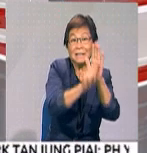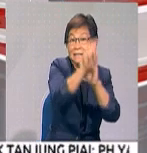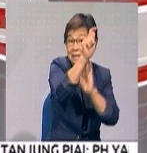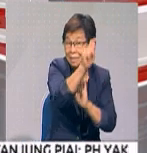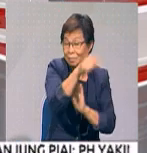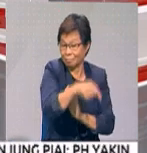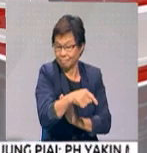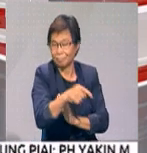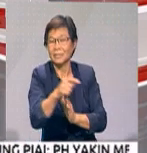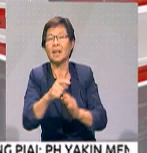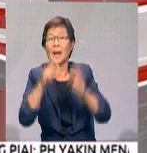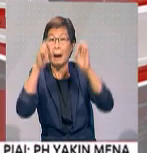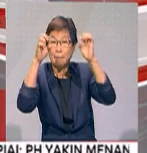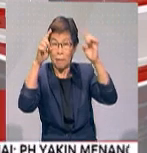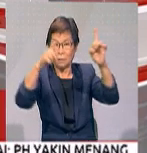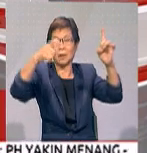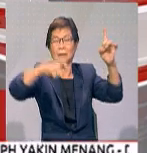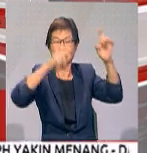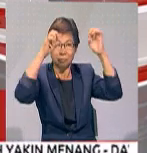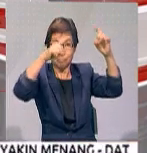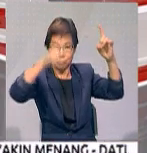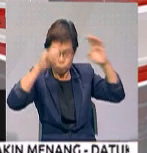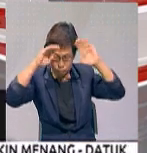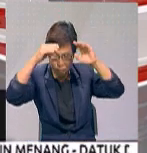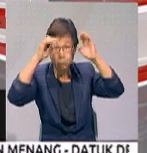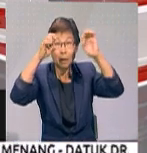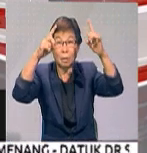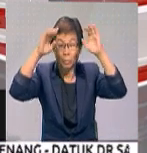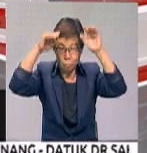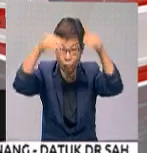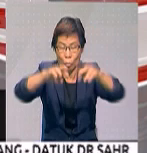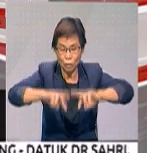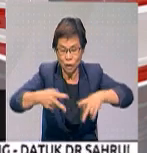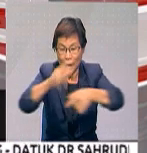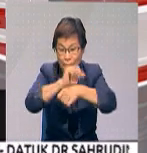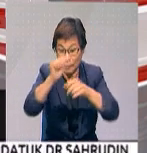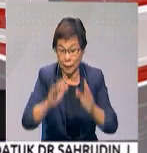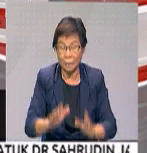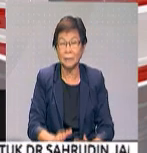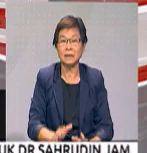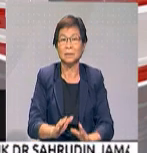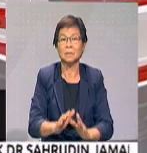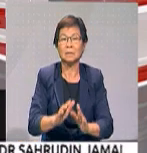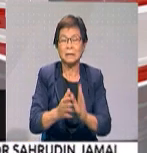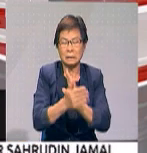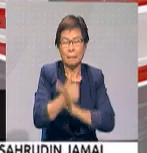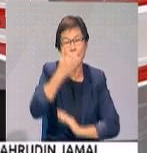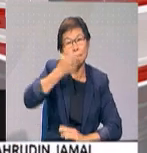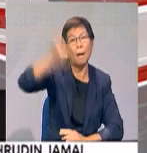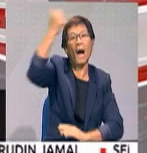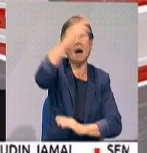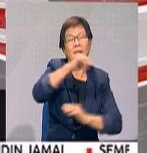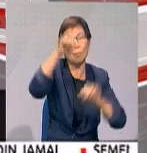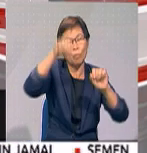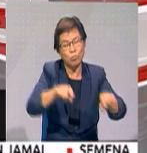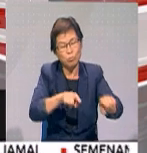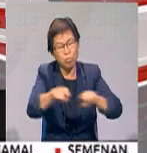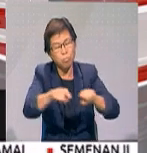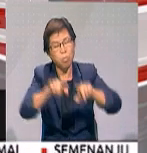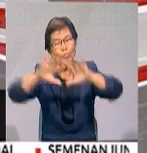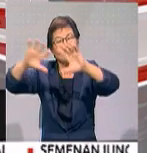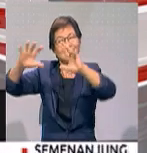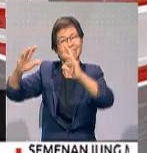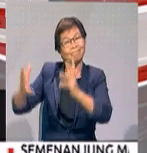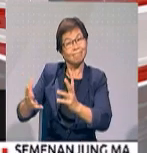tinggi, sektor pendidikan harus diberi perhatian untuk melahirkan pekerja yang mempunyai kemahiran terbaik dan berdaya saing di peringkat